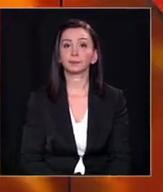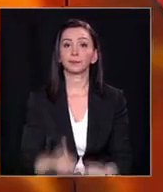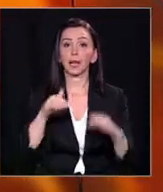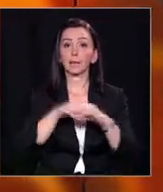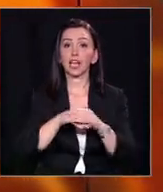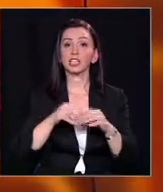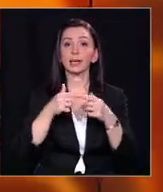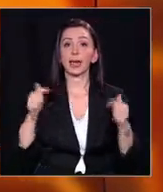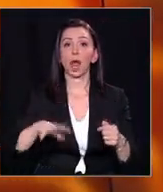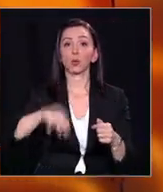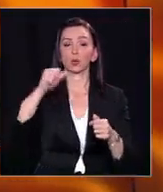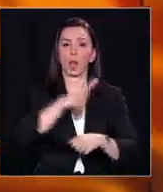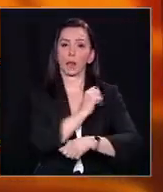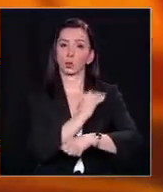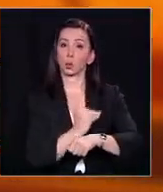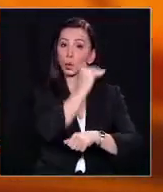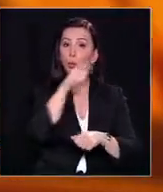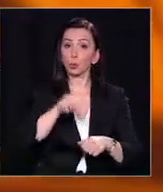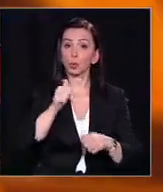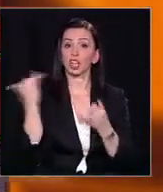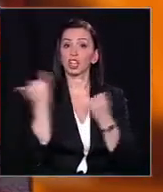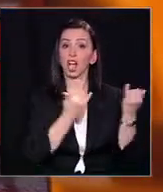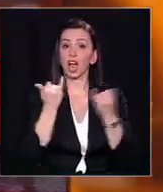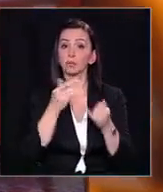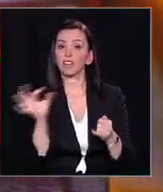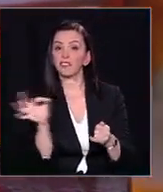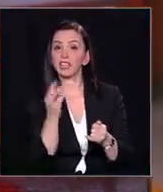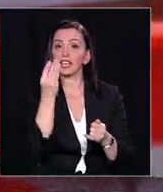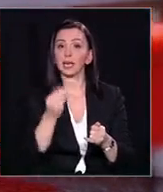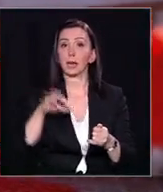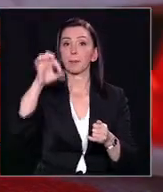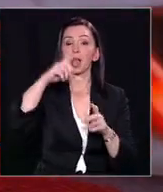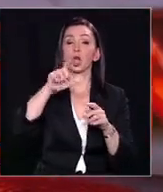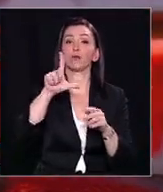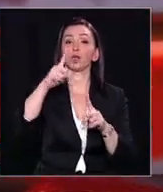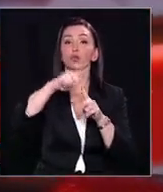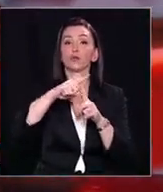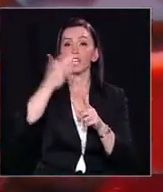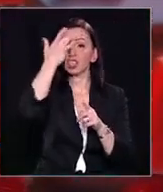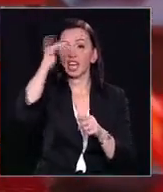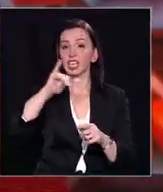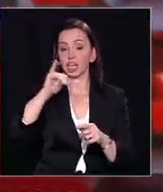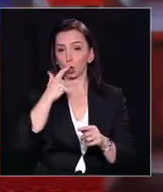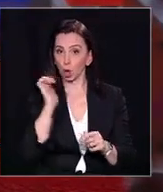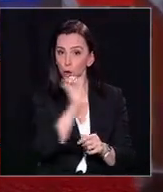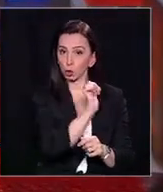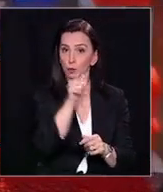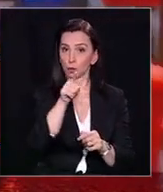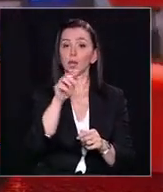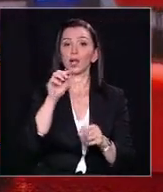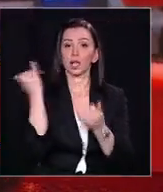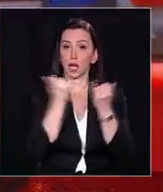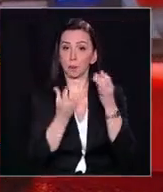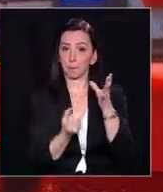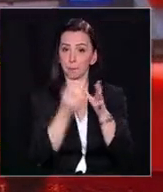Meclis Genel Kurulu'nda yine tansiyon yükseldi bugün. Tartışmaların fitili İYİ Partili Lütfi Türkkan'ın şehit yakınına küfrü üzerinden ateşlendi. Üstelik